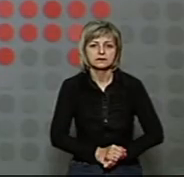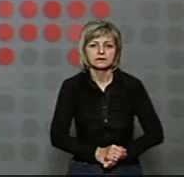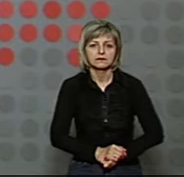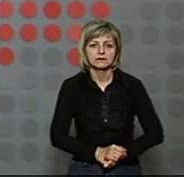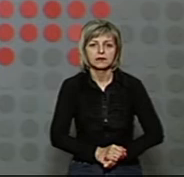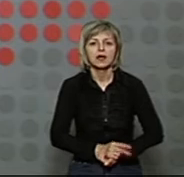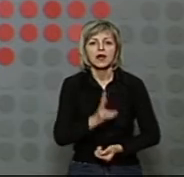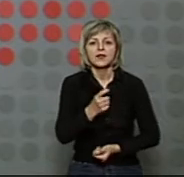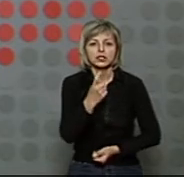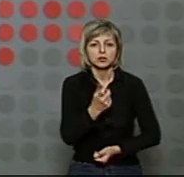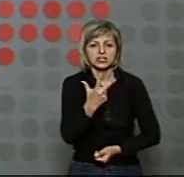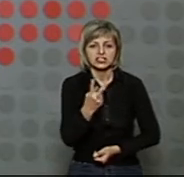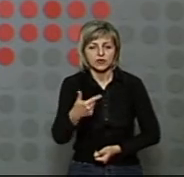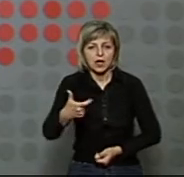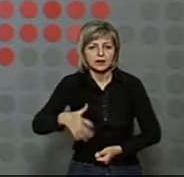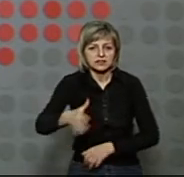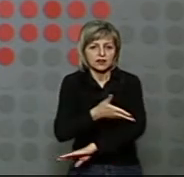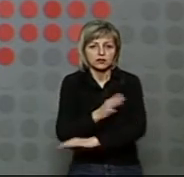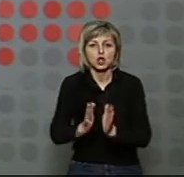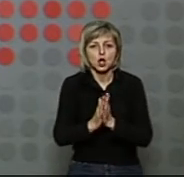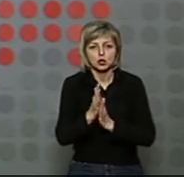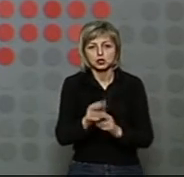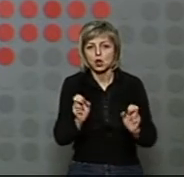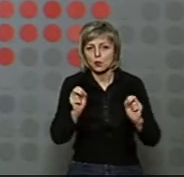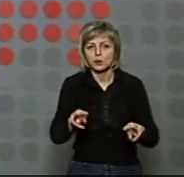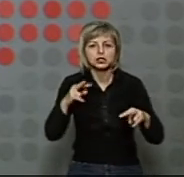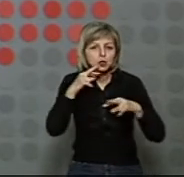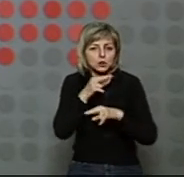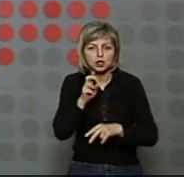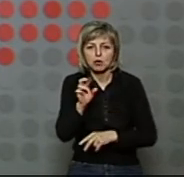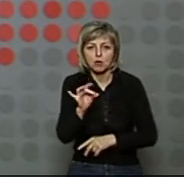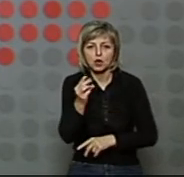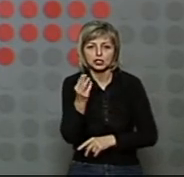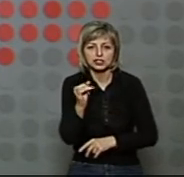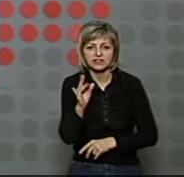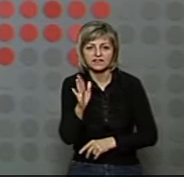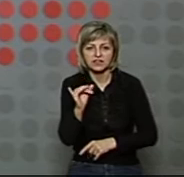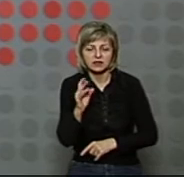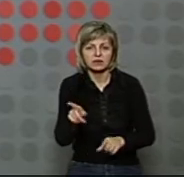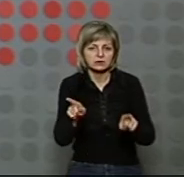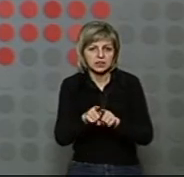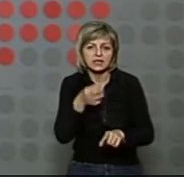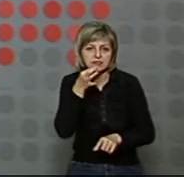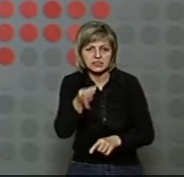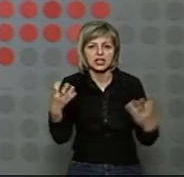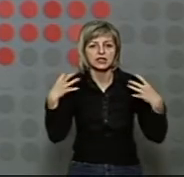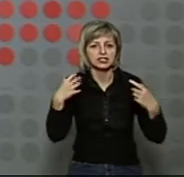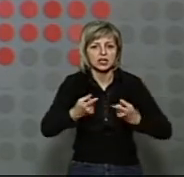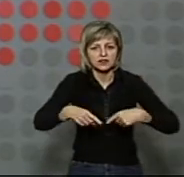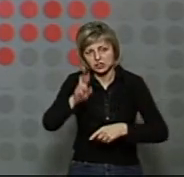На 132 гектарах Волині росте отруйний борщівник. Таку цифру Суспільному назвала начальниця